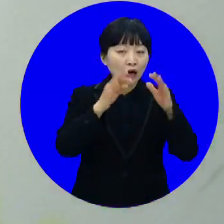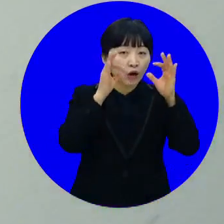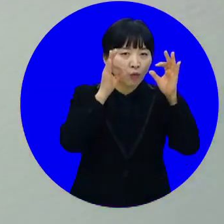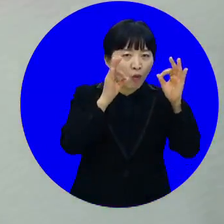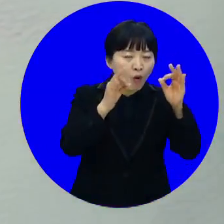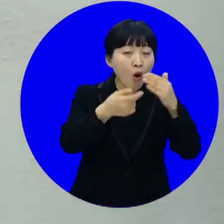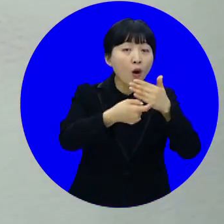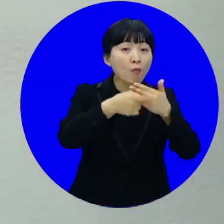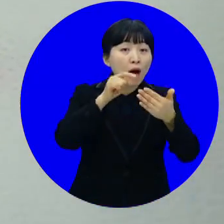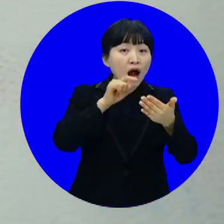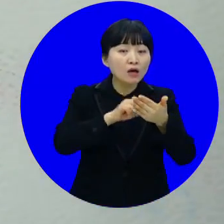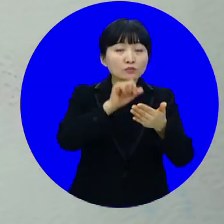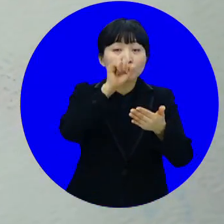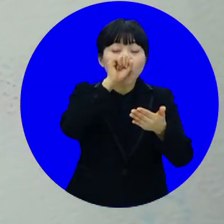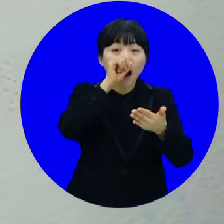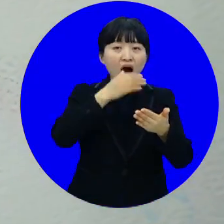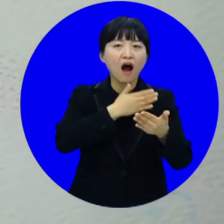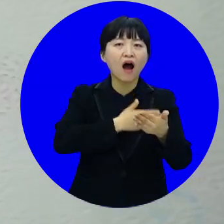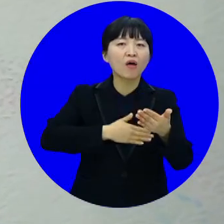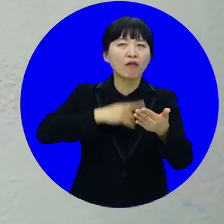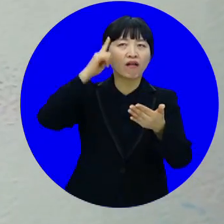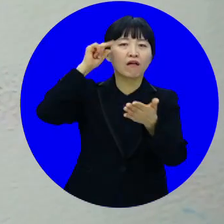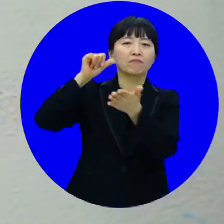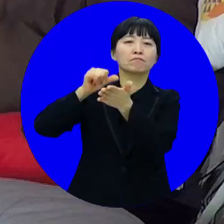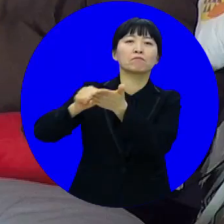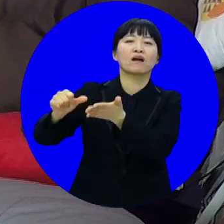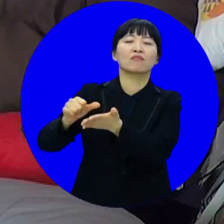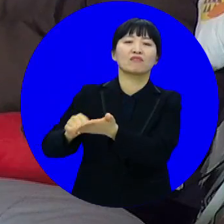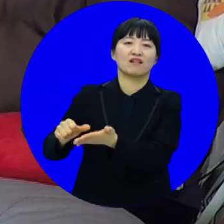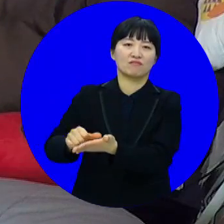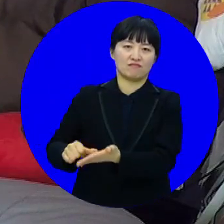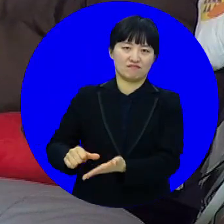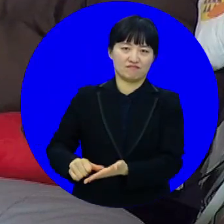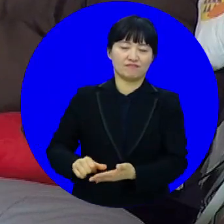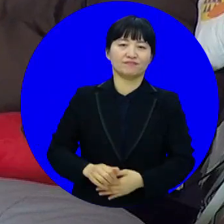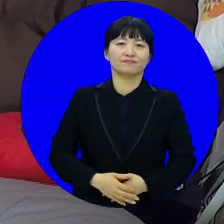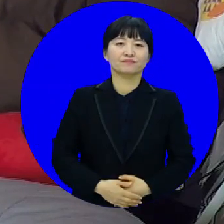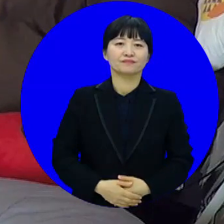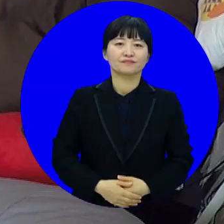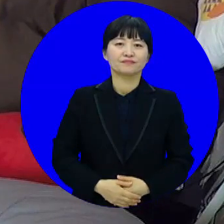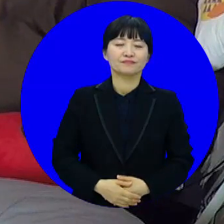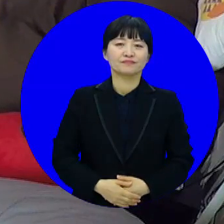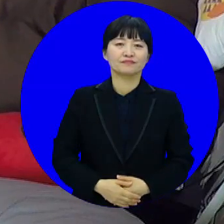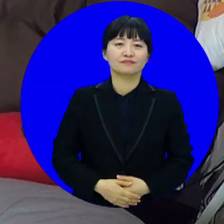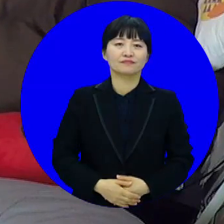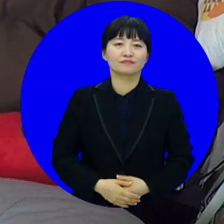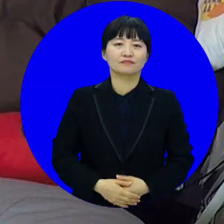마음속에 있는 좋은 감정들을 다 지워버리고 있네요. 그렇죠? 아, 그런 거군요. 네.